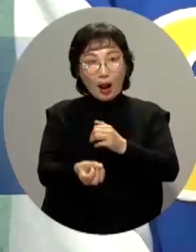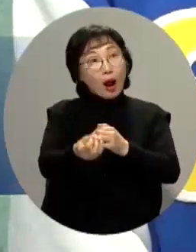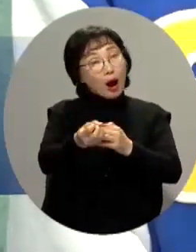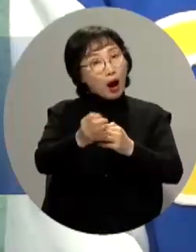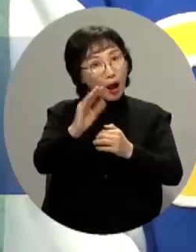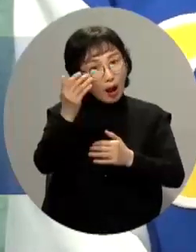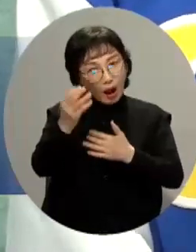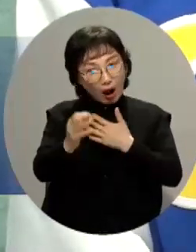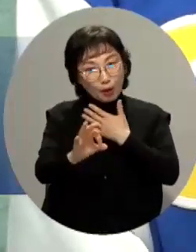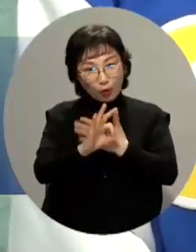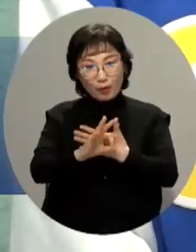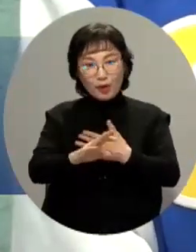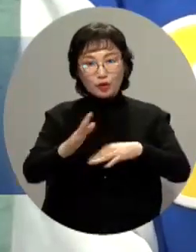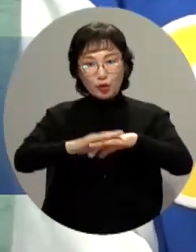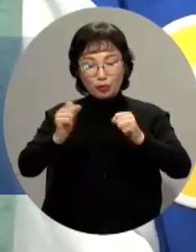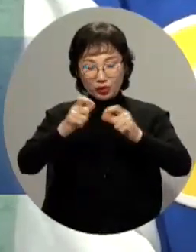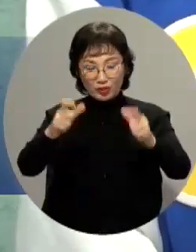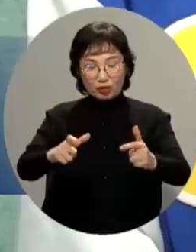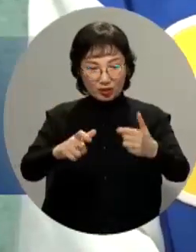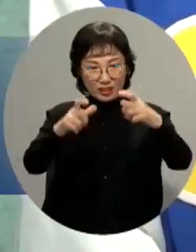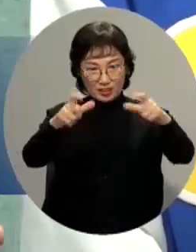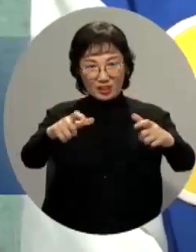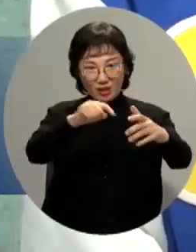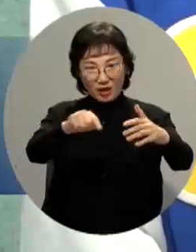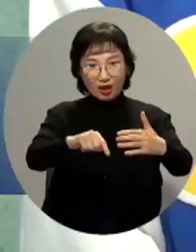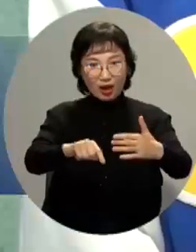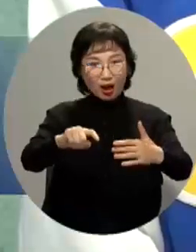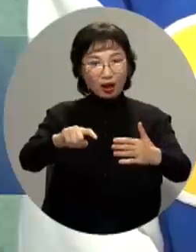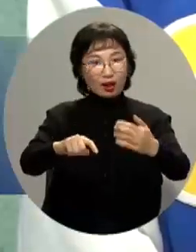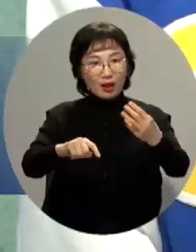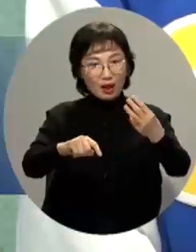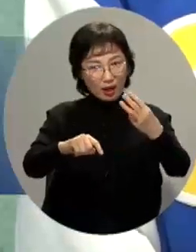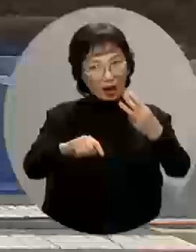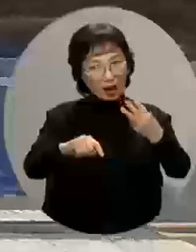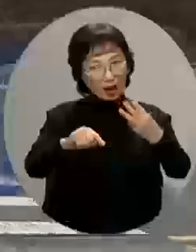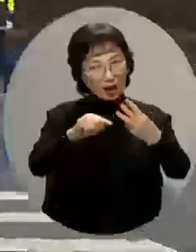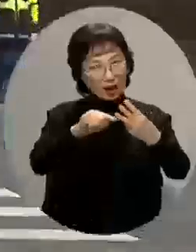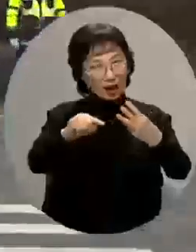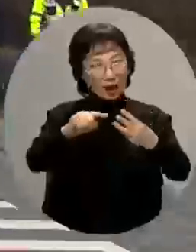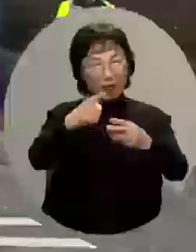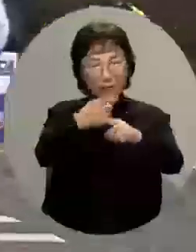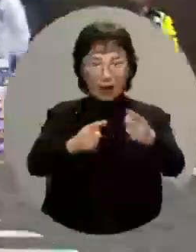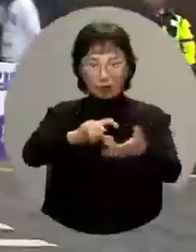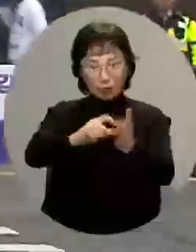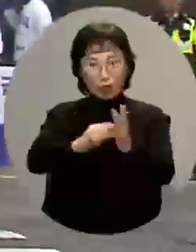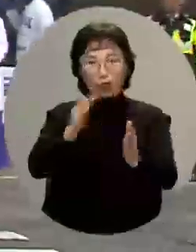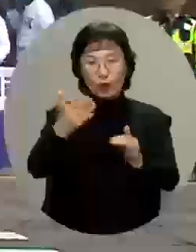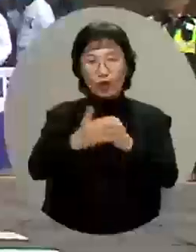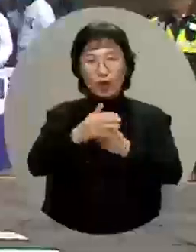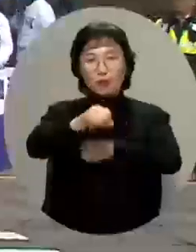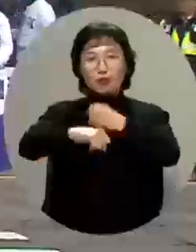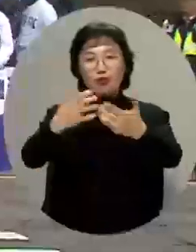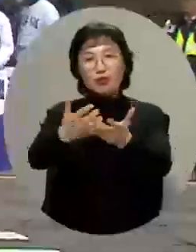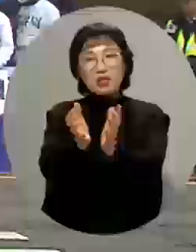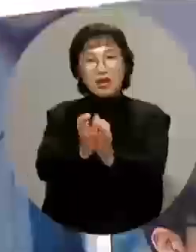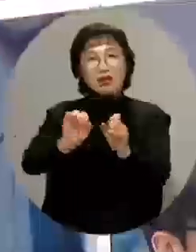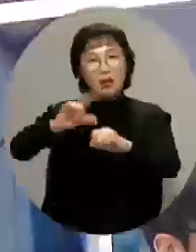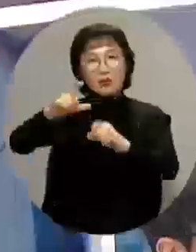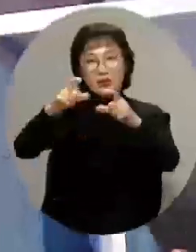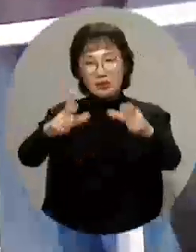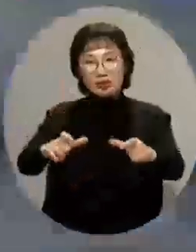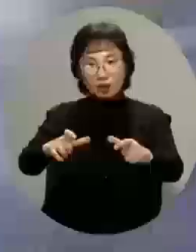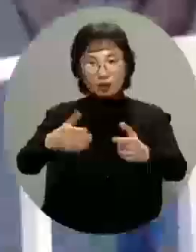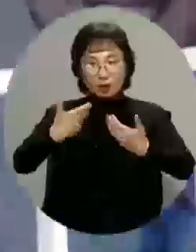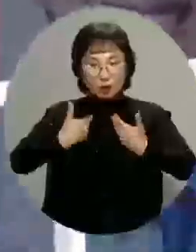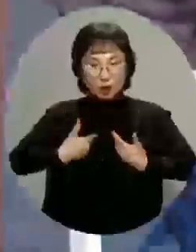전북 출신 의원이 지금 지역구에 거의 한 배 반 정도가 될 겁니다. 민주당 독주 속에 대부분 지역에서 비교적